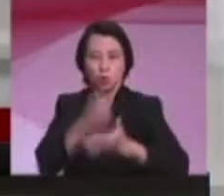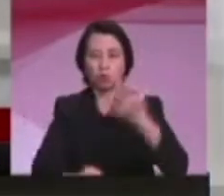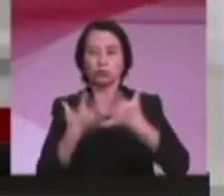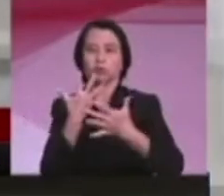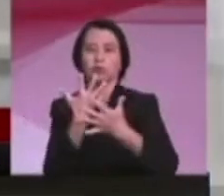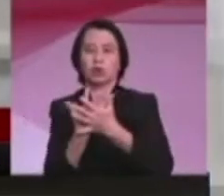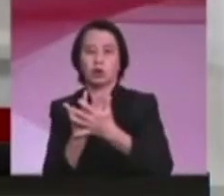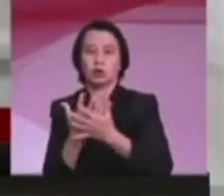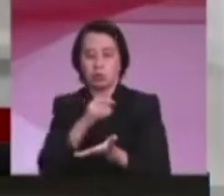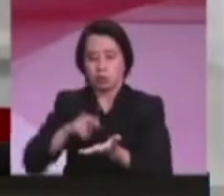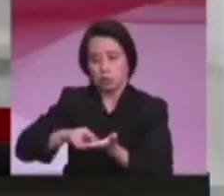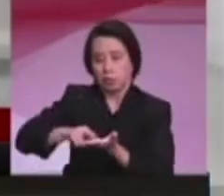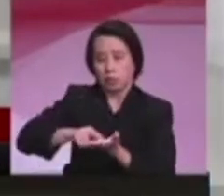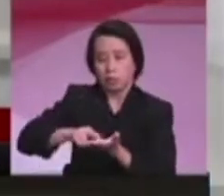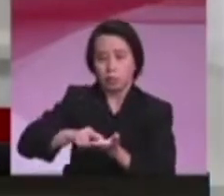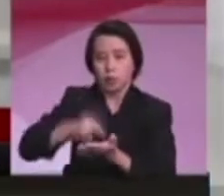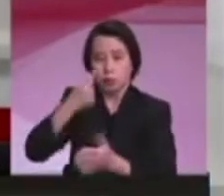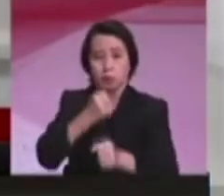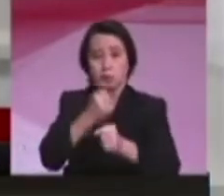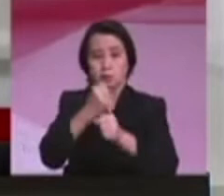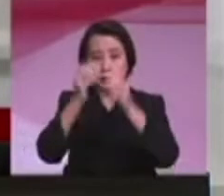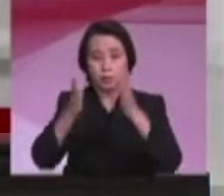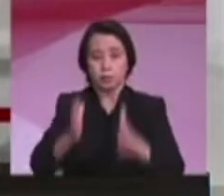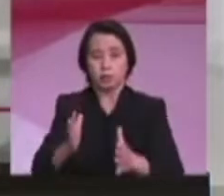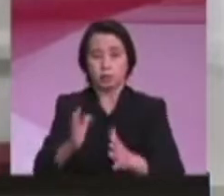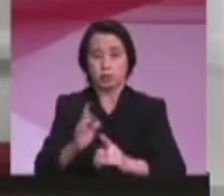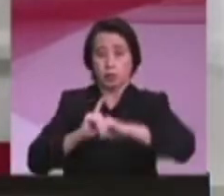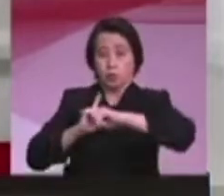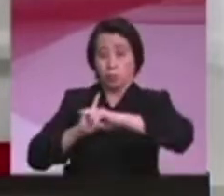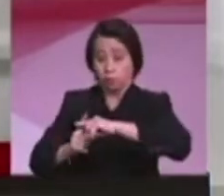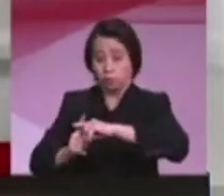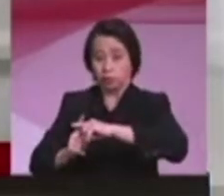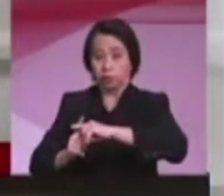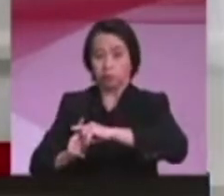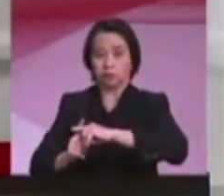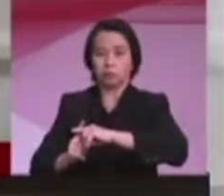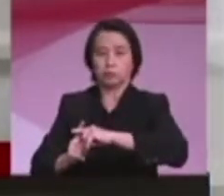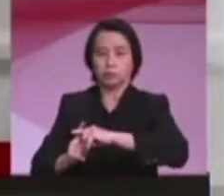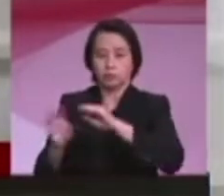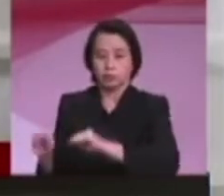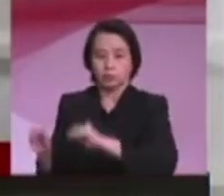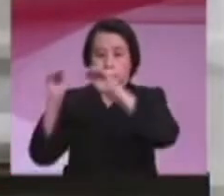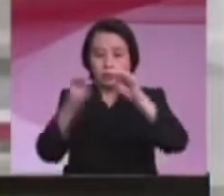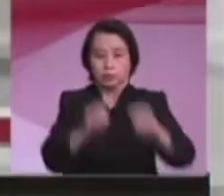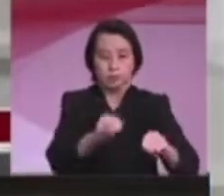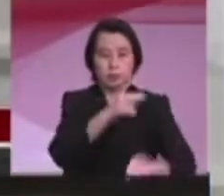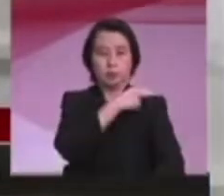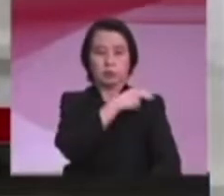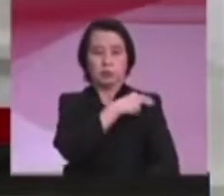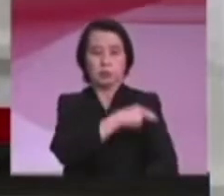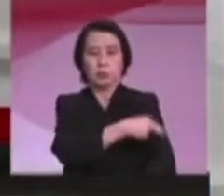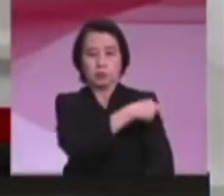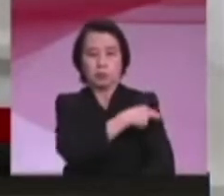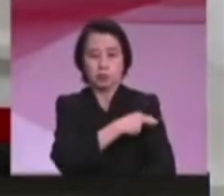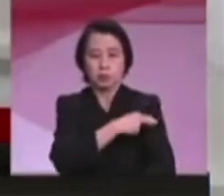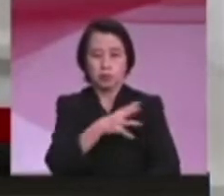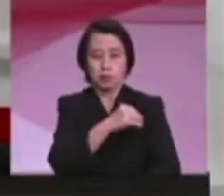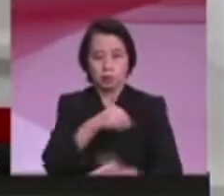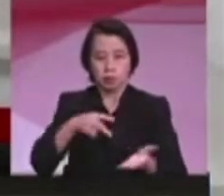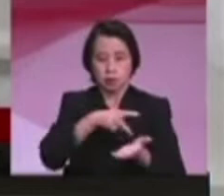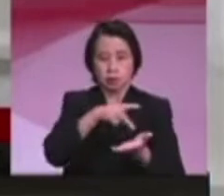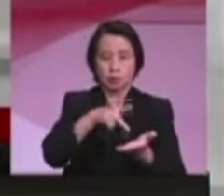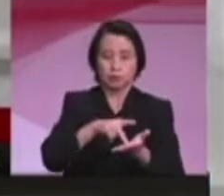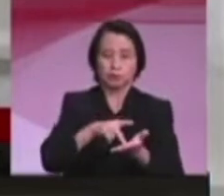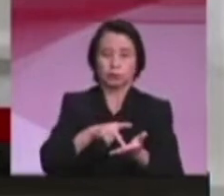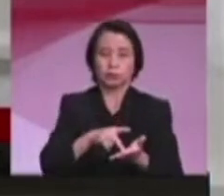dan rawatan bagi pekerja asing yang positif COVID-19 yang dipindahkan ke hospital dan pusat rawatan